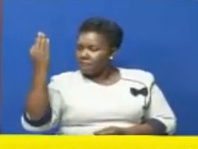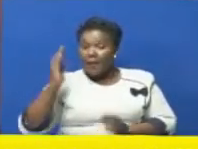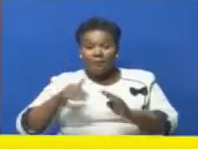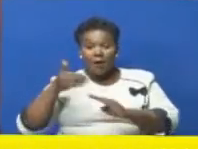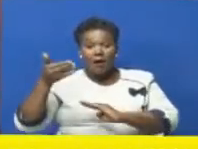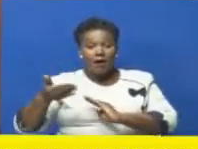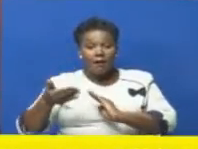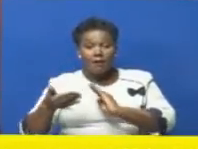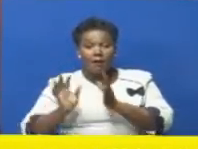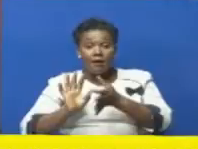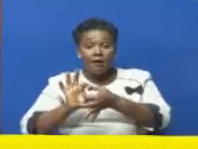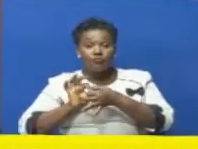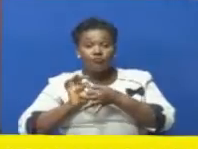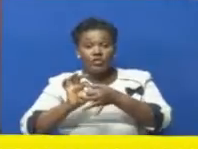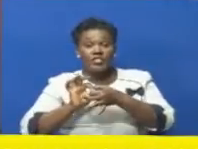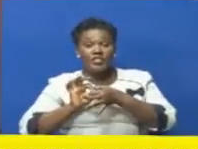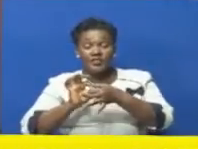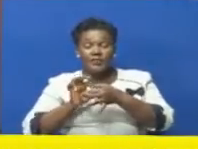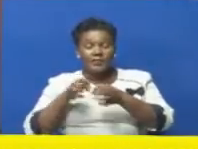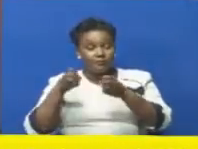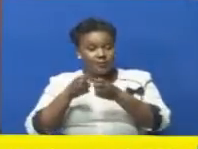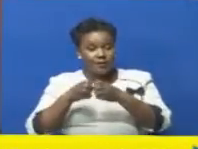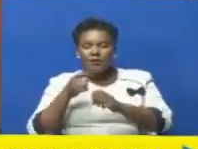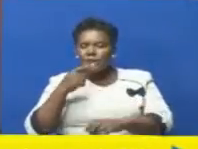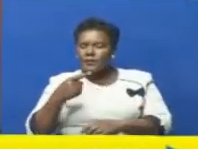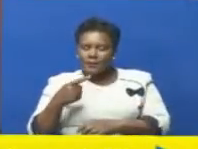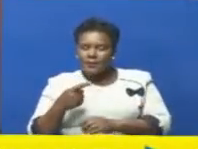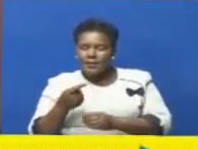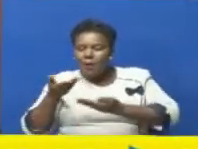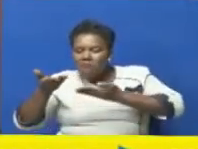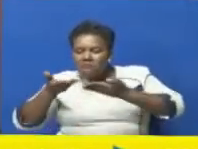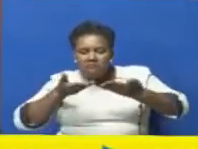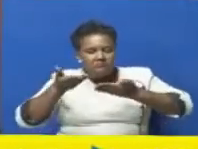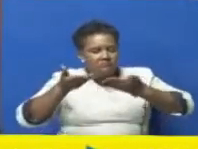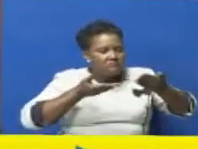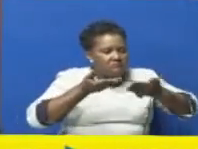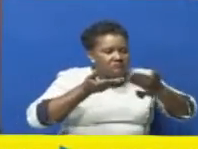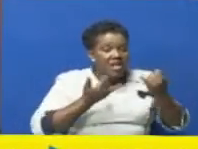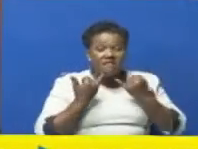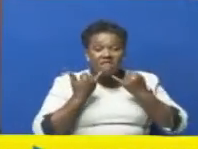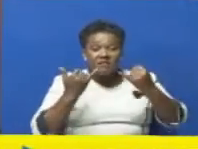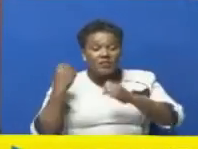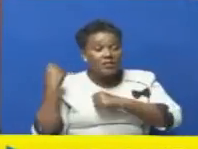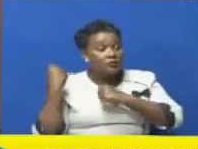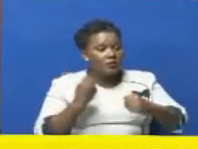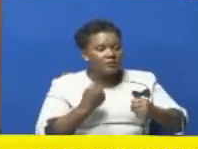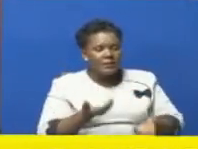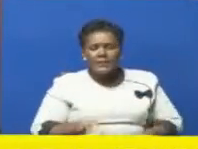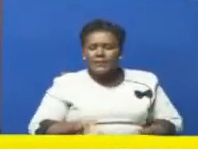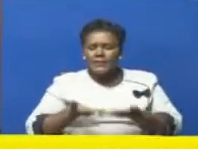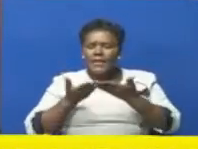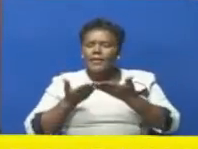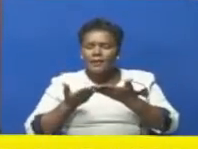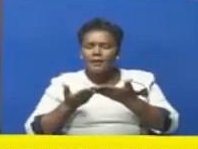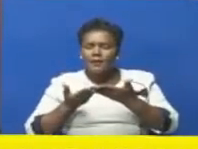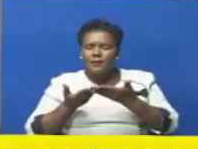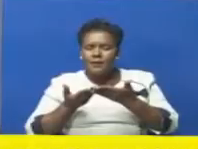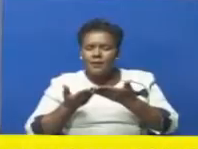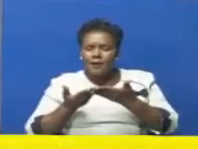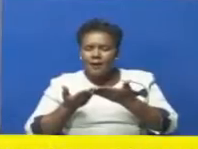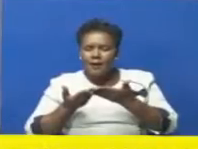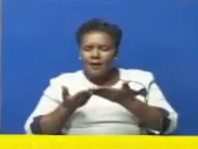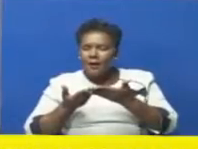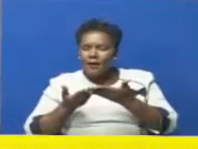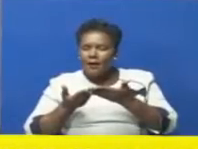Siro amesema ubadilishanaji wa taarifa za uhalifu na wahalifu zimesaidia kuimarisha usalama. Hatuna changamoto kwa